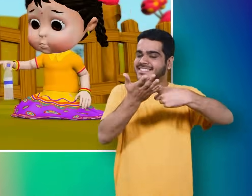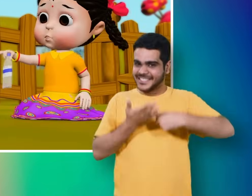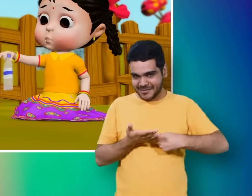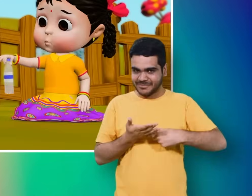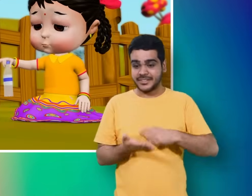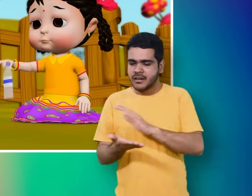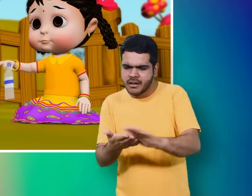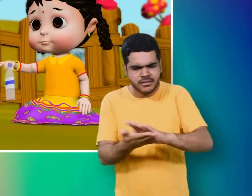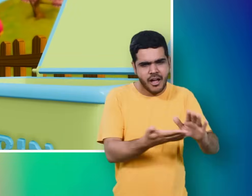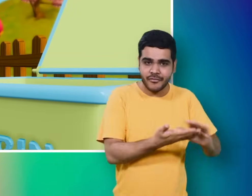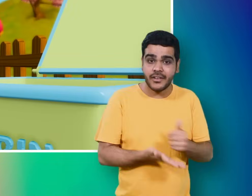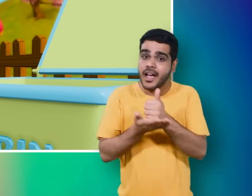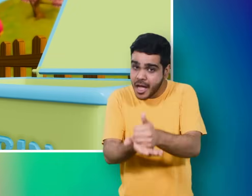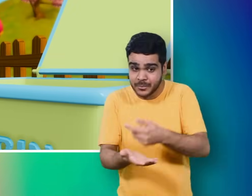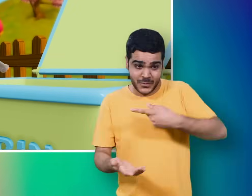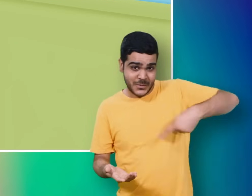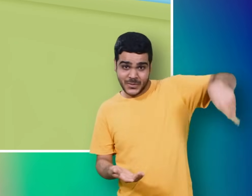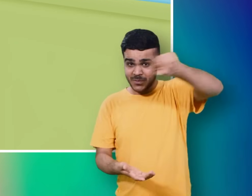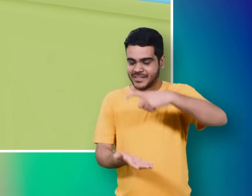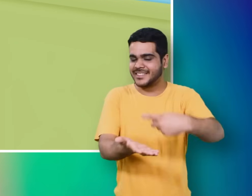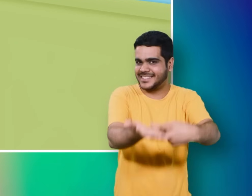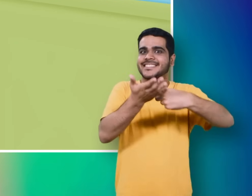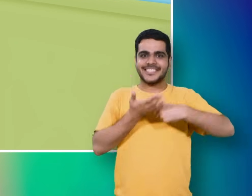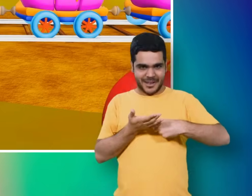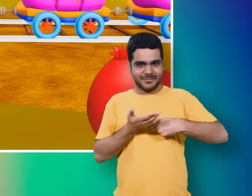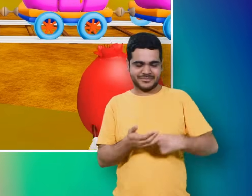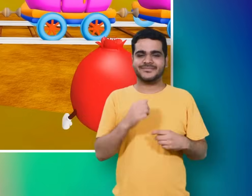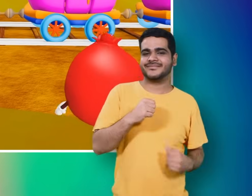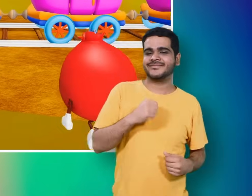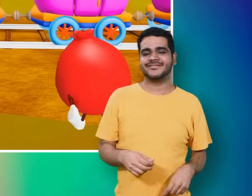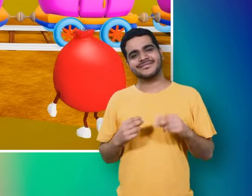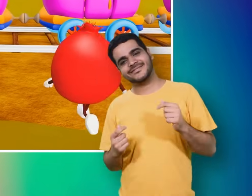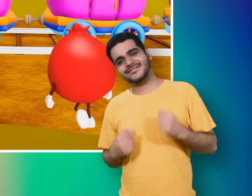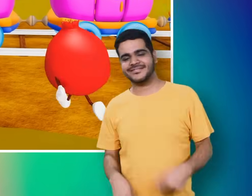नाम, अच्छे काम करने से होगा नाम।